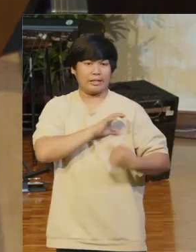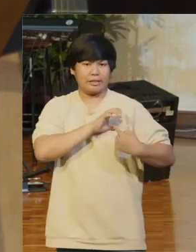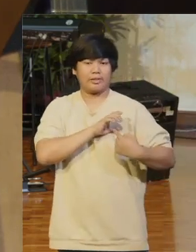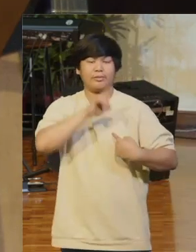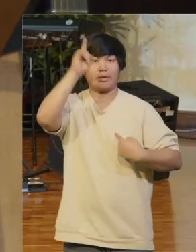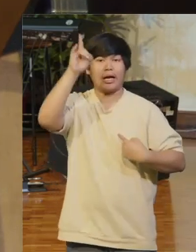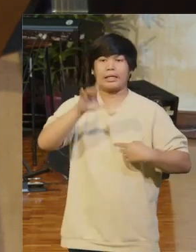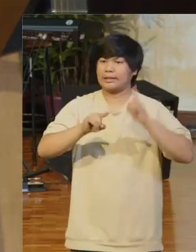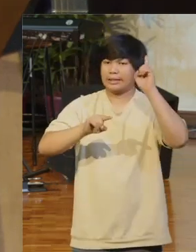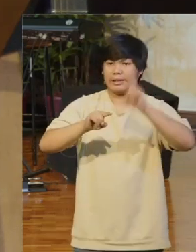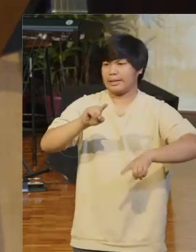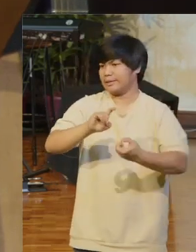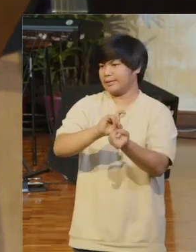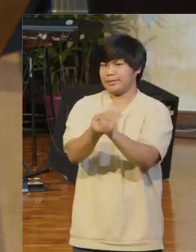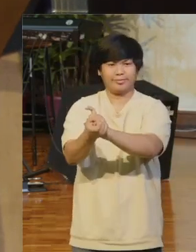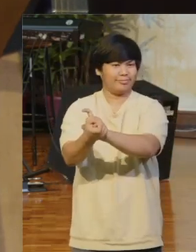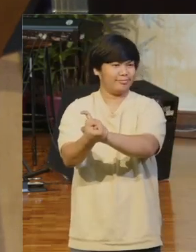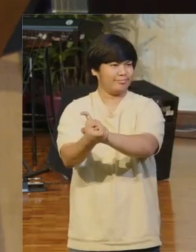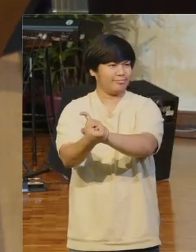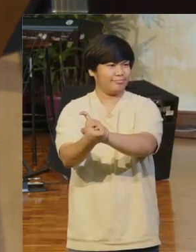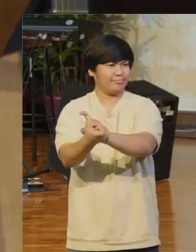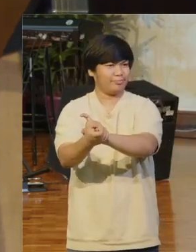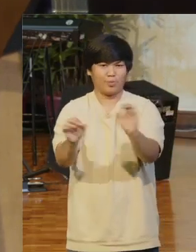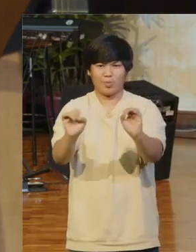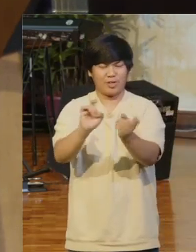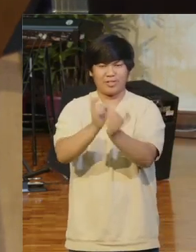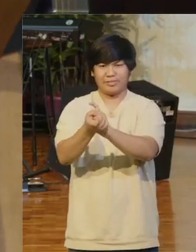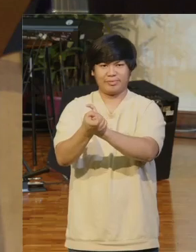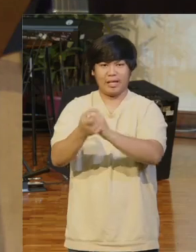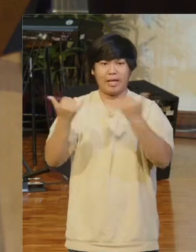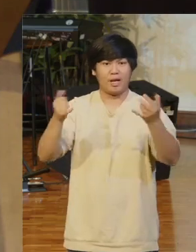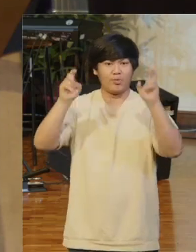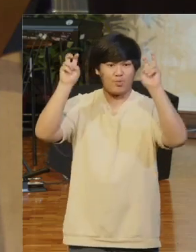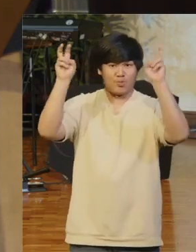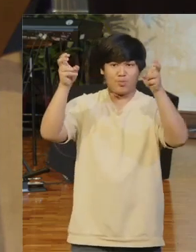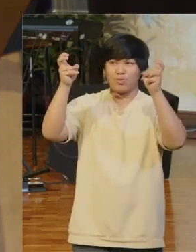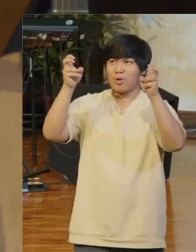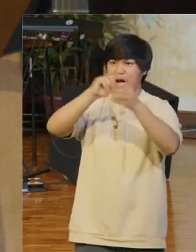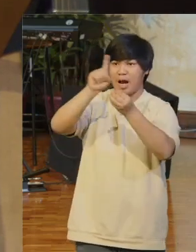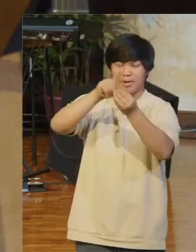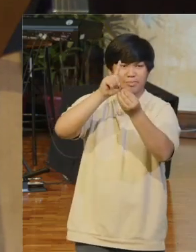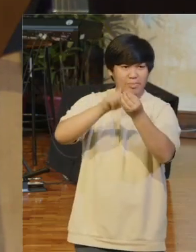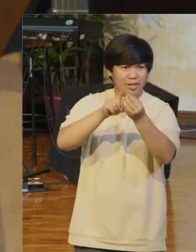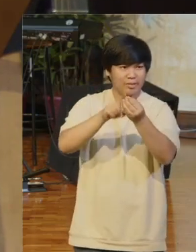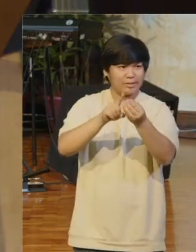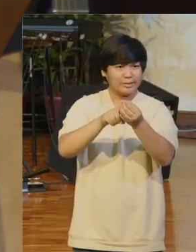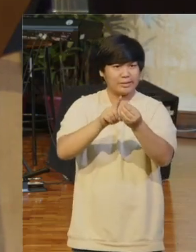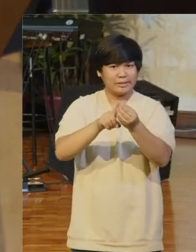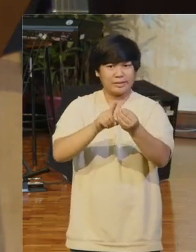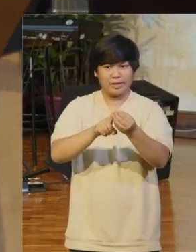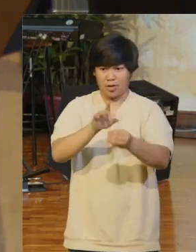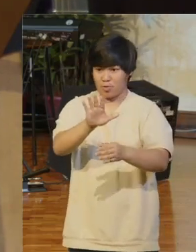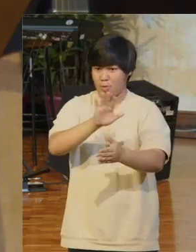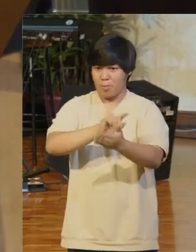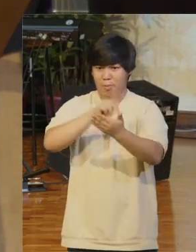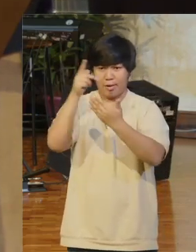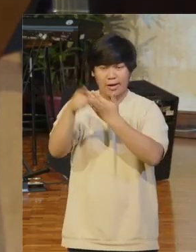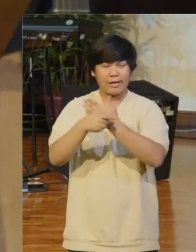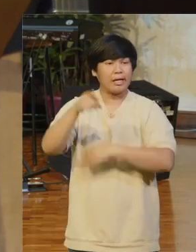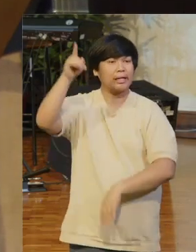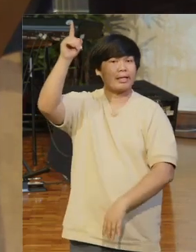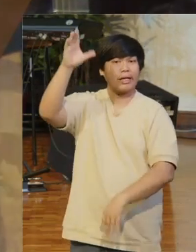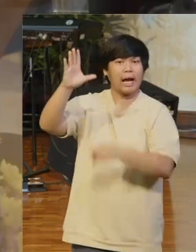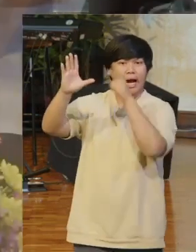Attributes of God. At ang title po ng mensahe ngayong hapong ito ay Ang Diyos